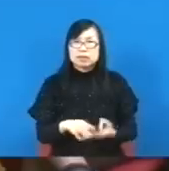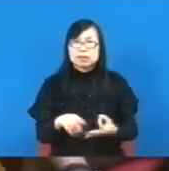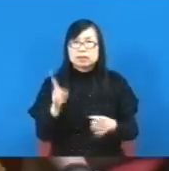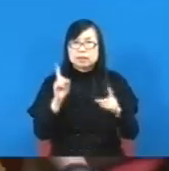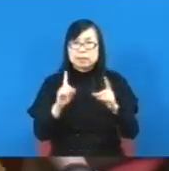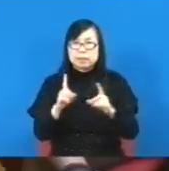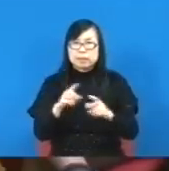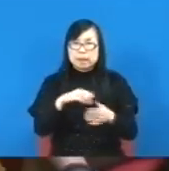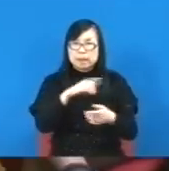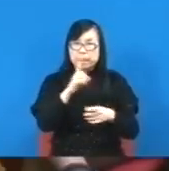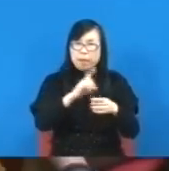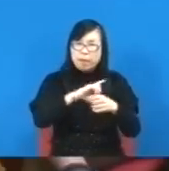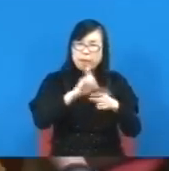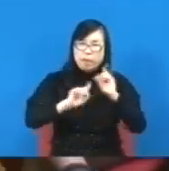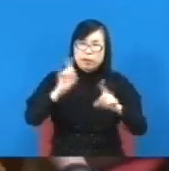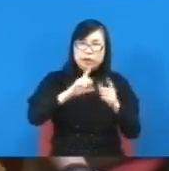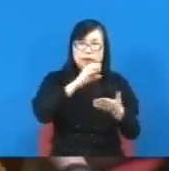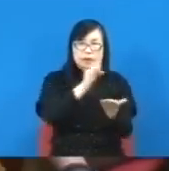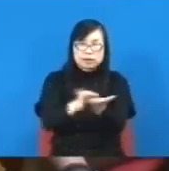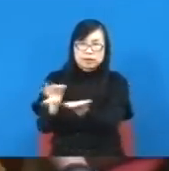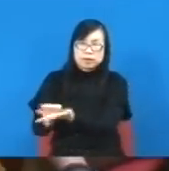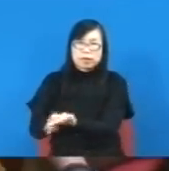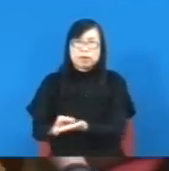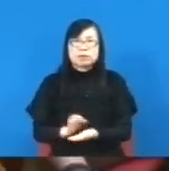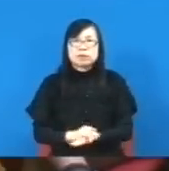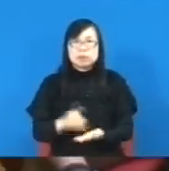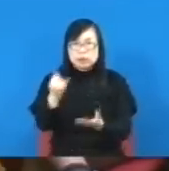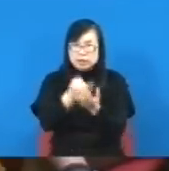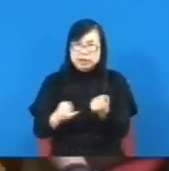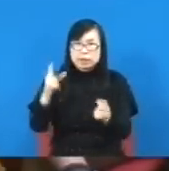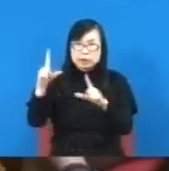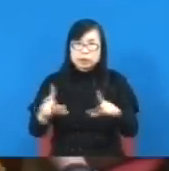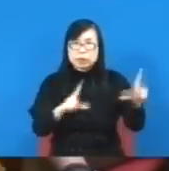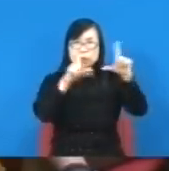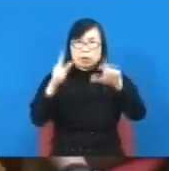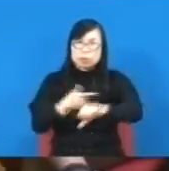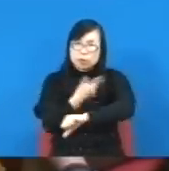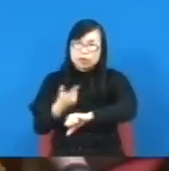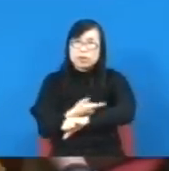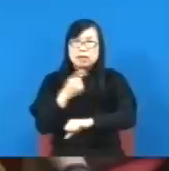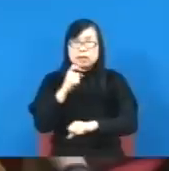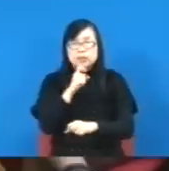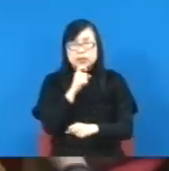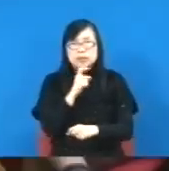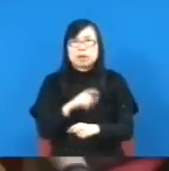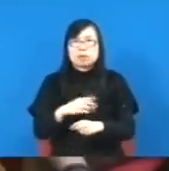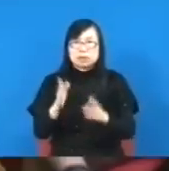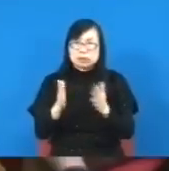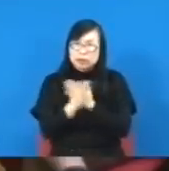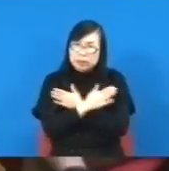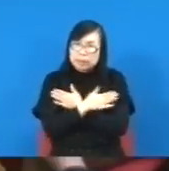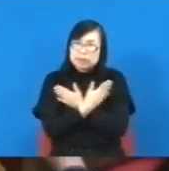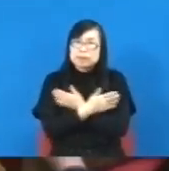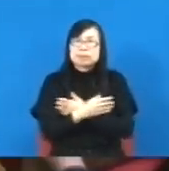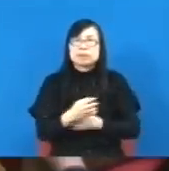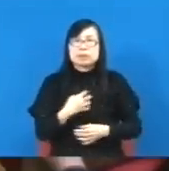個地方，你喺有你喺嗰度生活咗咁耐。你會有一種本土的情懷是不